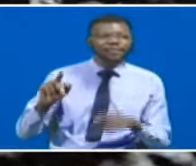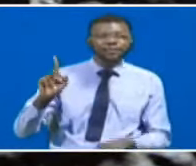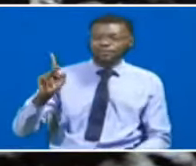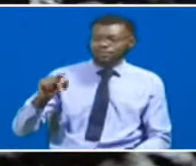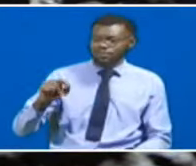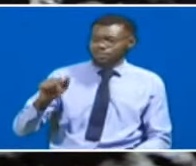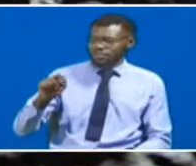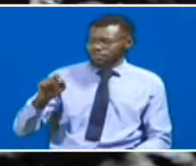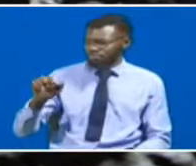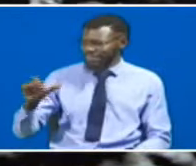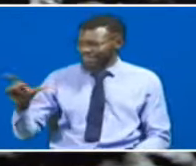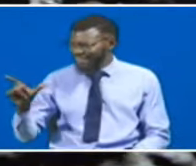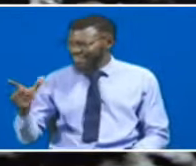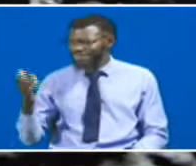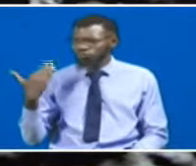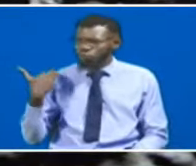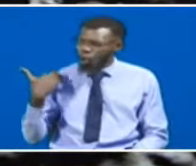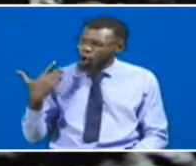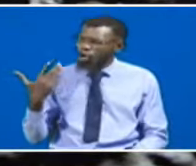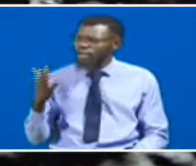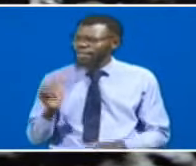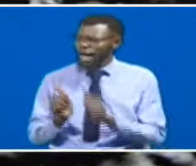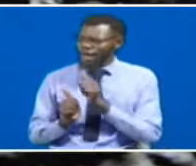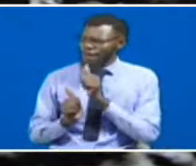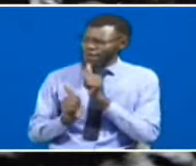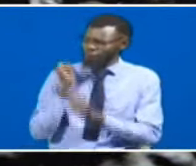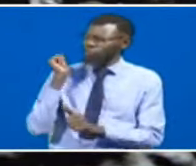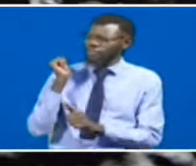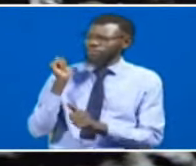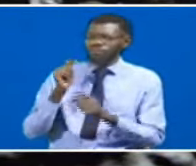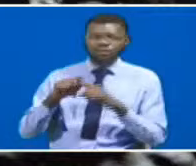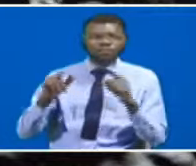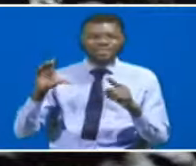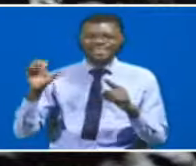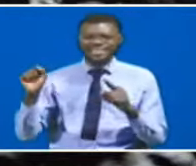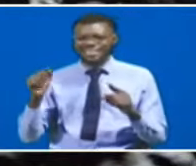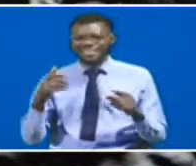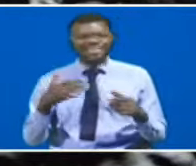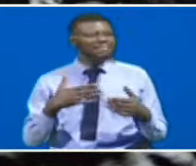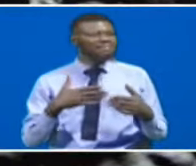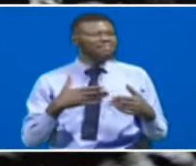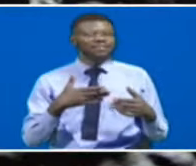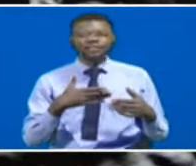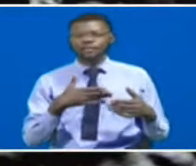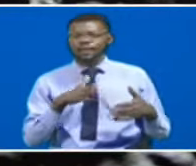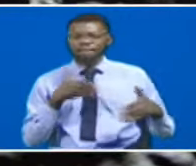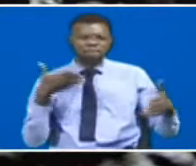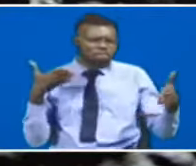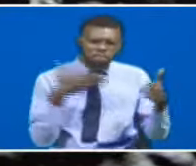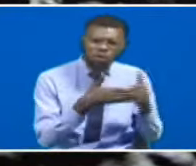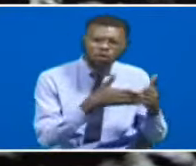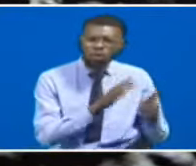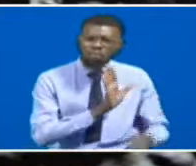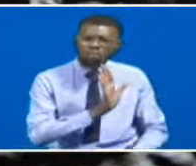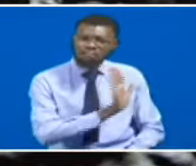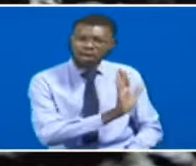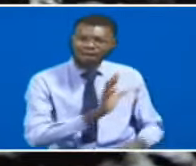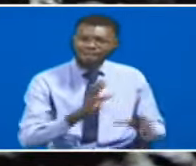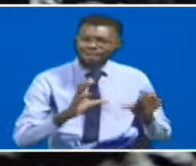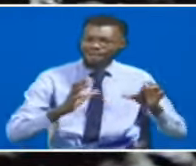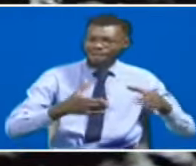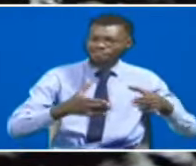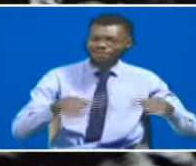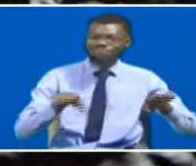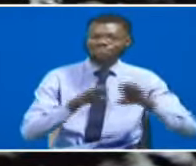ngumu na kudinda kukubaliana na lawama hizo, waziri Linturi alimvamia na kufunga viwanda vya kutengeneza mbolea ya kampuni hiyo. Na